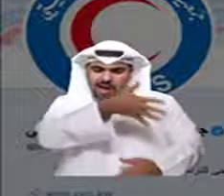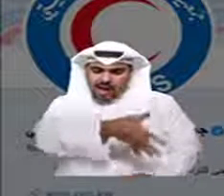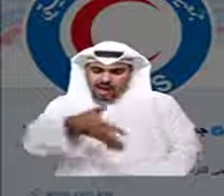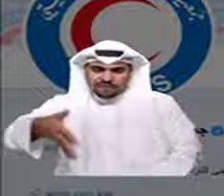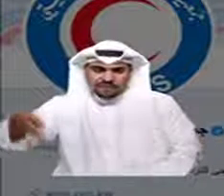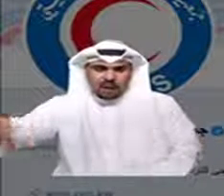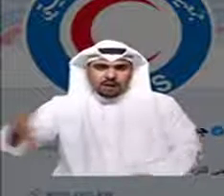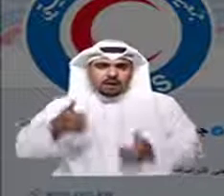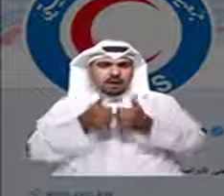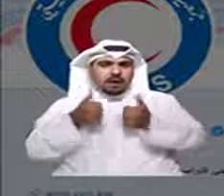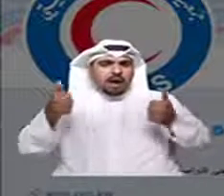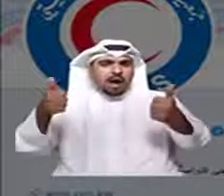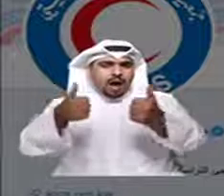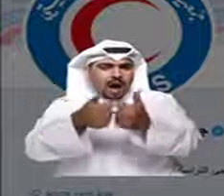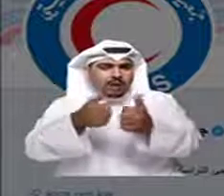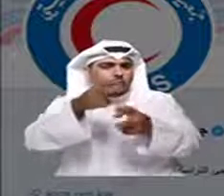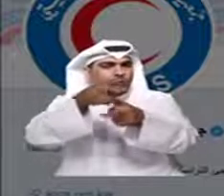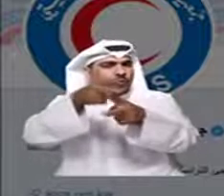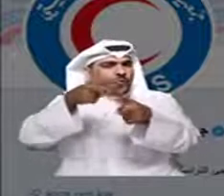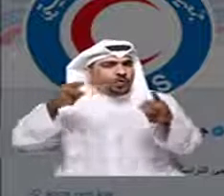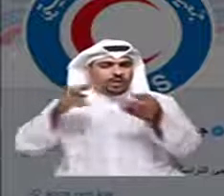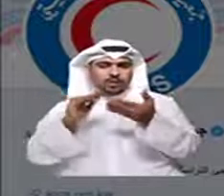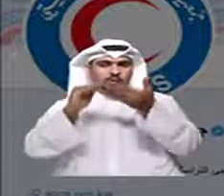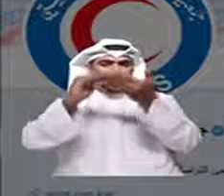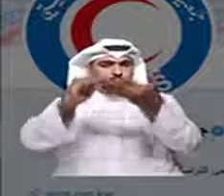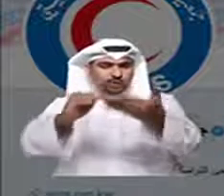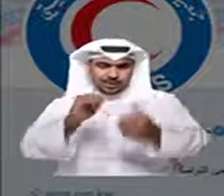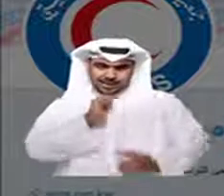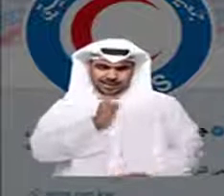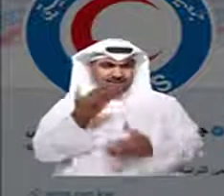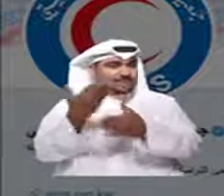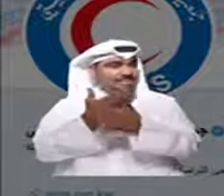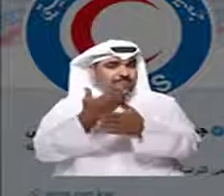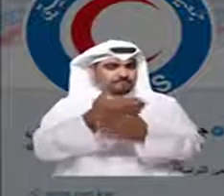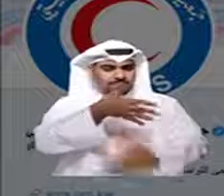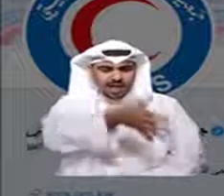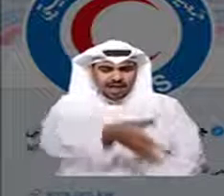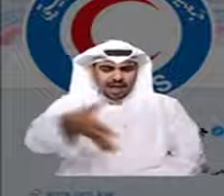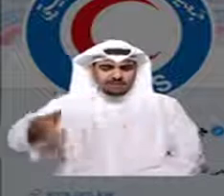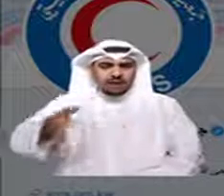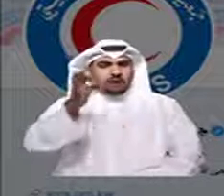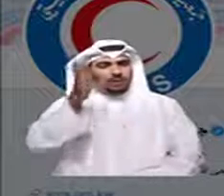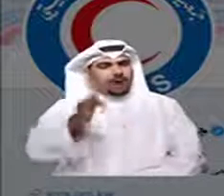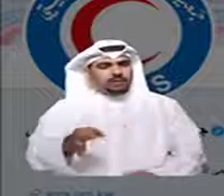ومستقبلهم بيدك، لأن كل طفل يستحق التعليم.